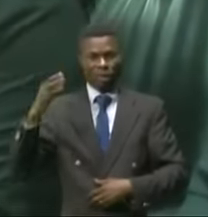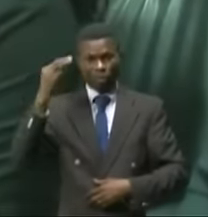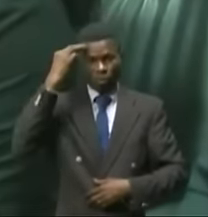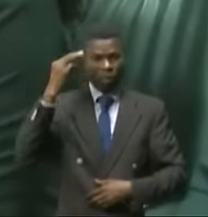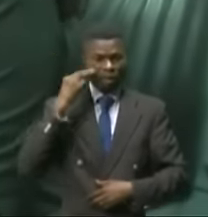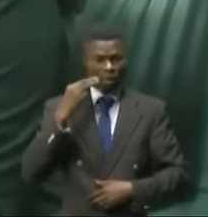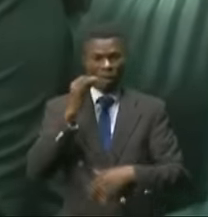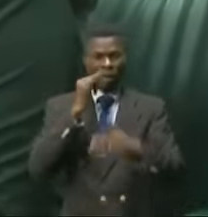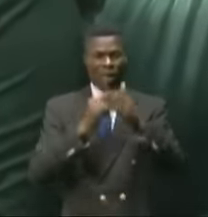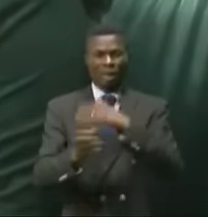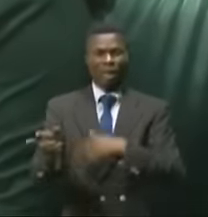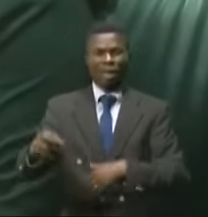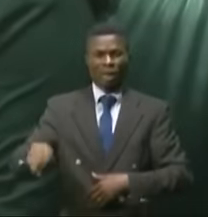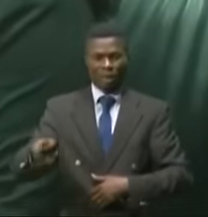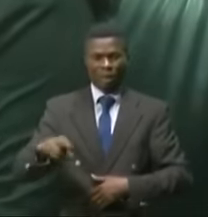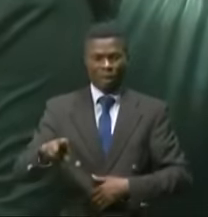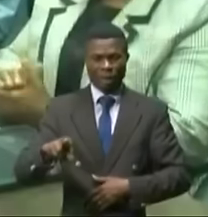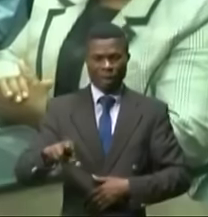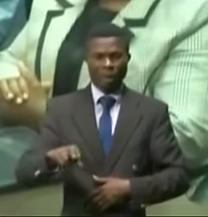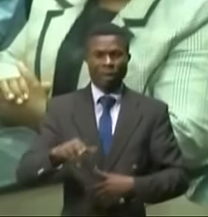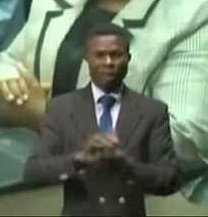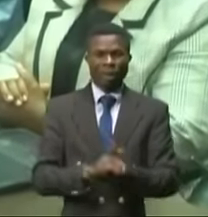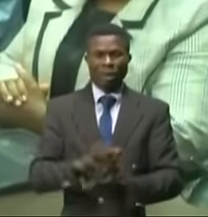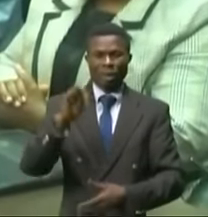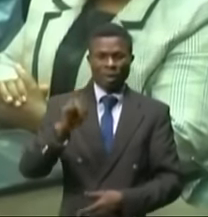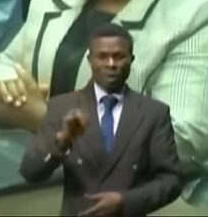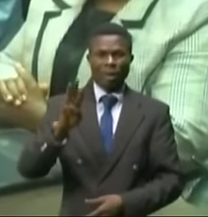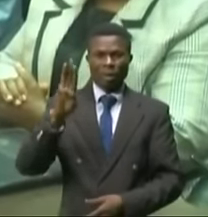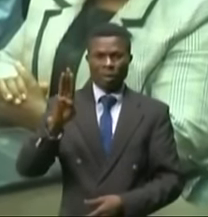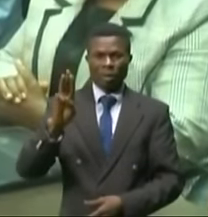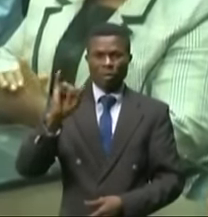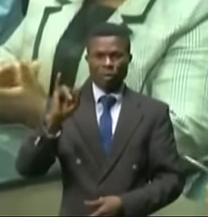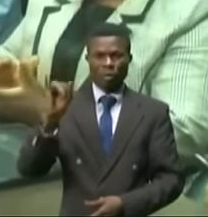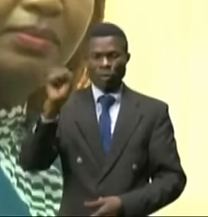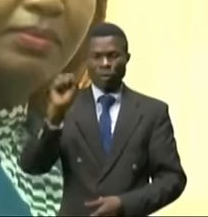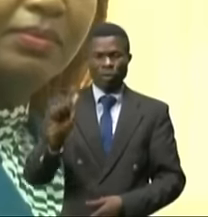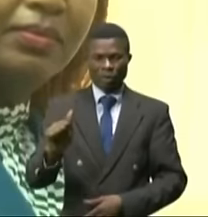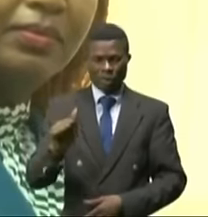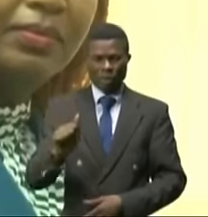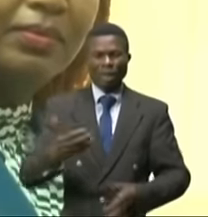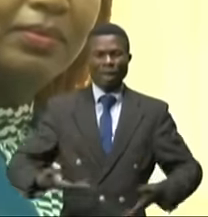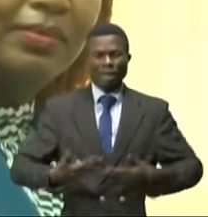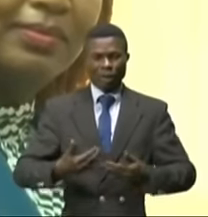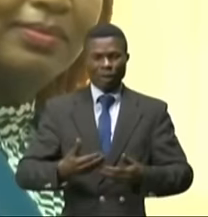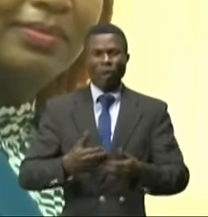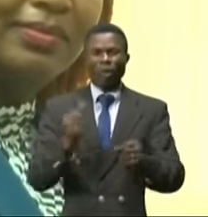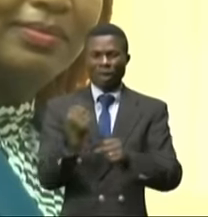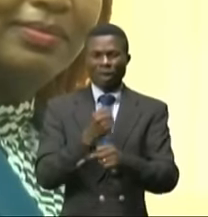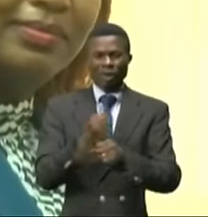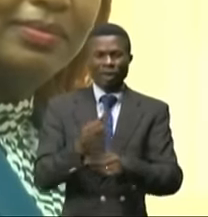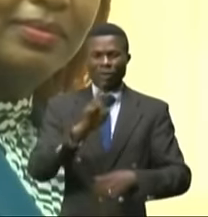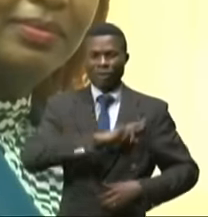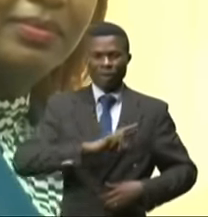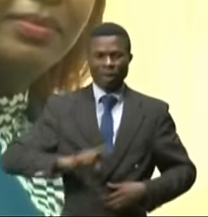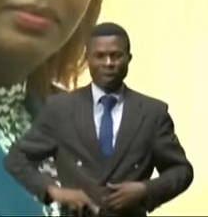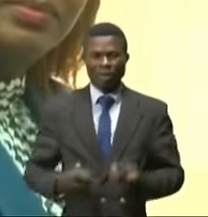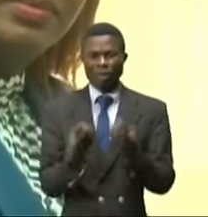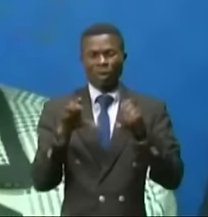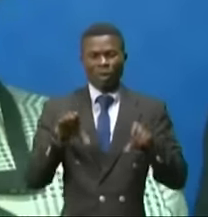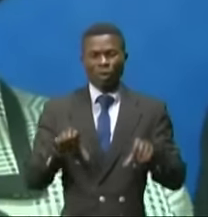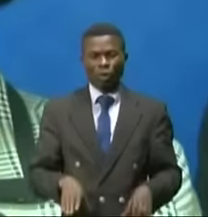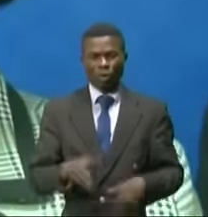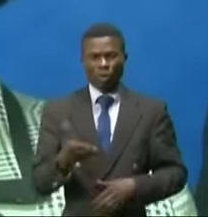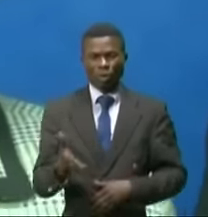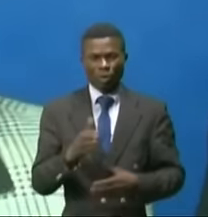ministre de l'intégration régionale, Antipas Mbusania Mwissi. Ils ont salué le leadership de la République démocratique du